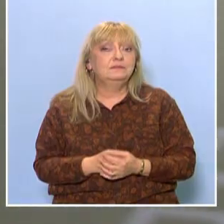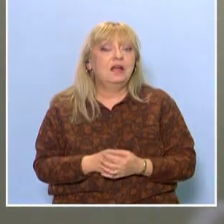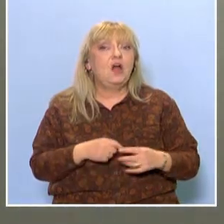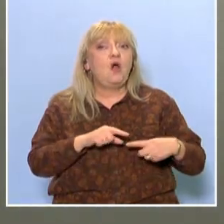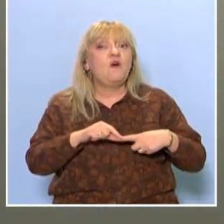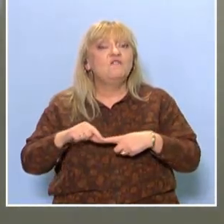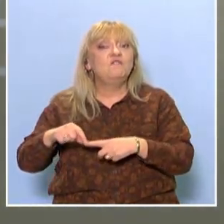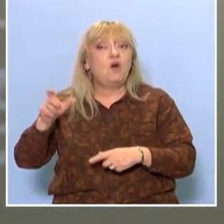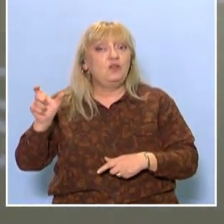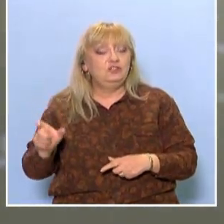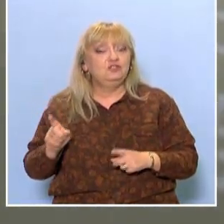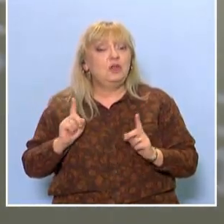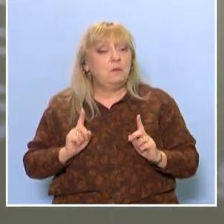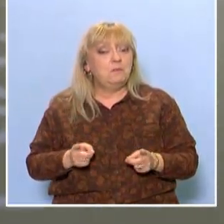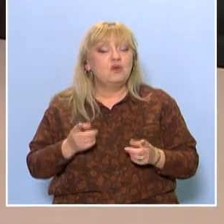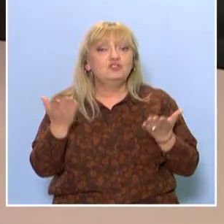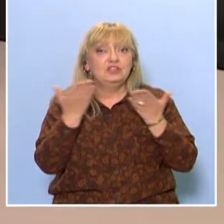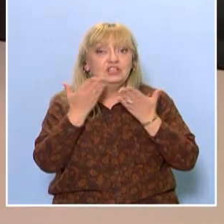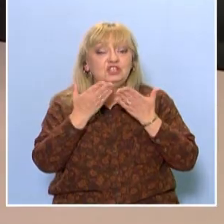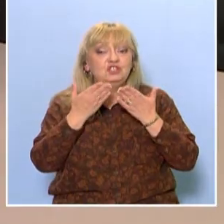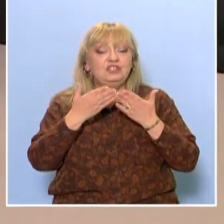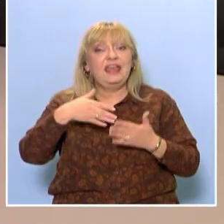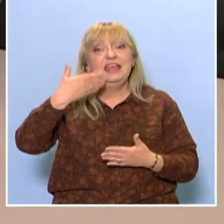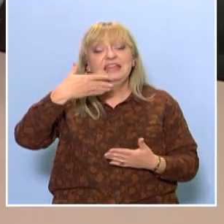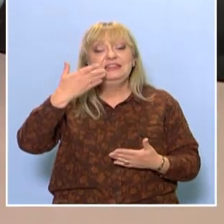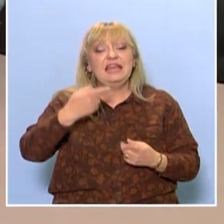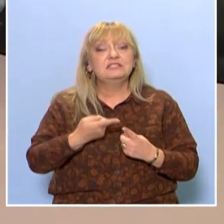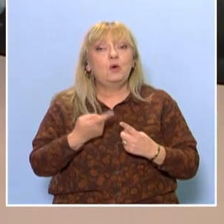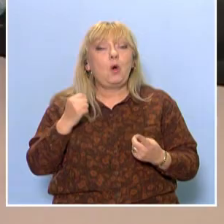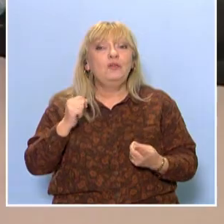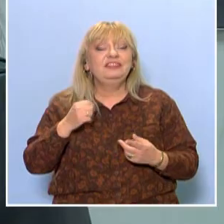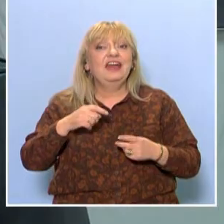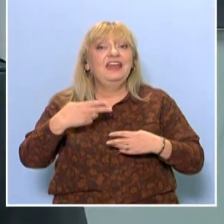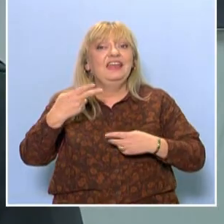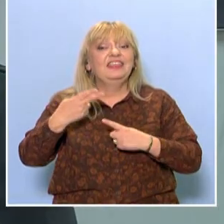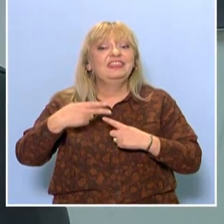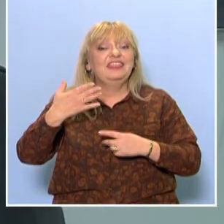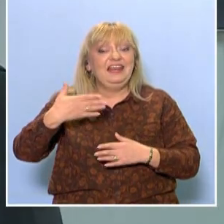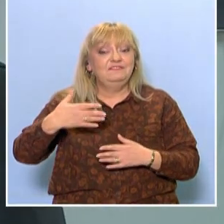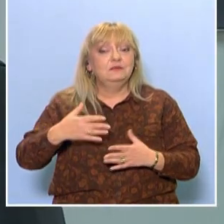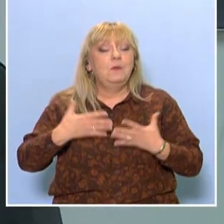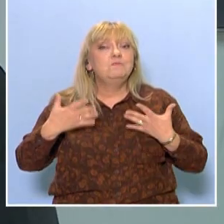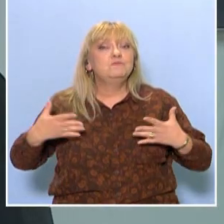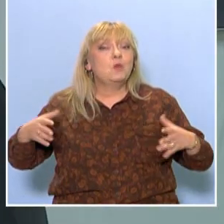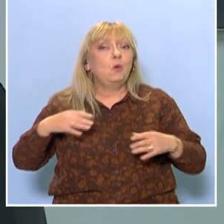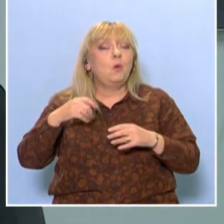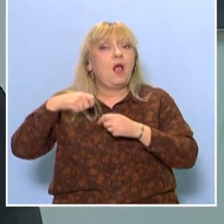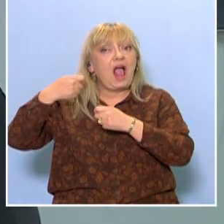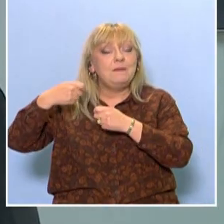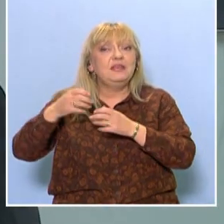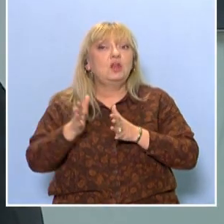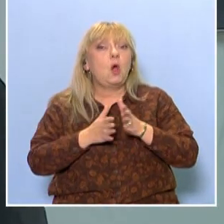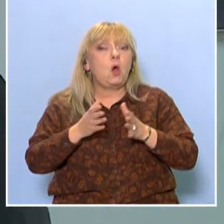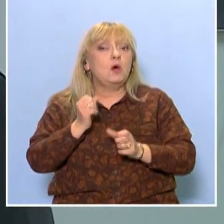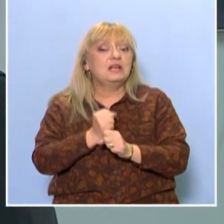водещия може да си чете текста от аутокюто. Множеството камери и хора,